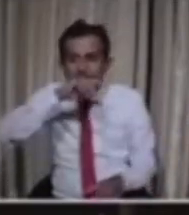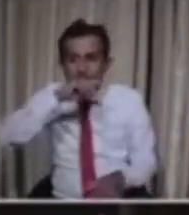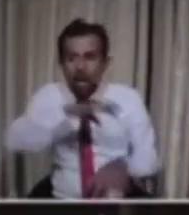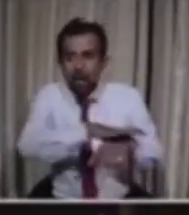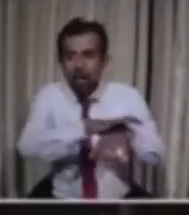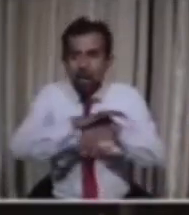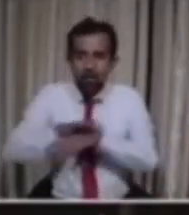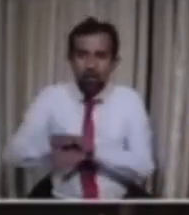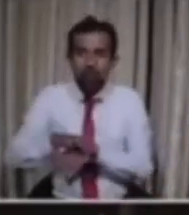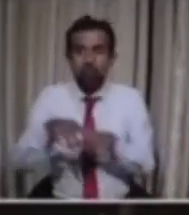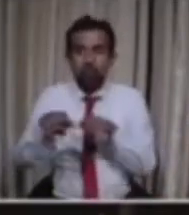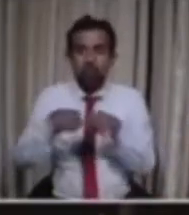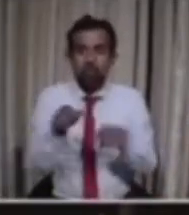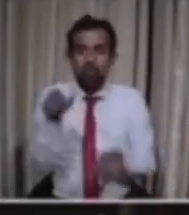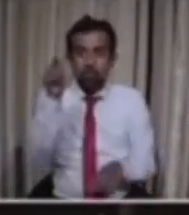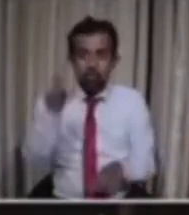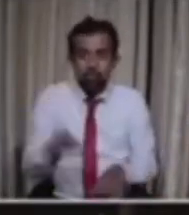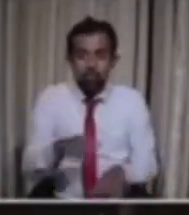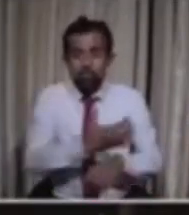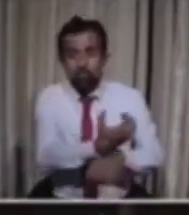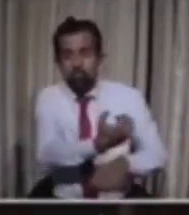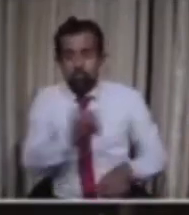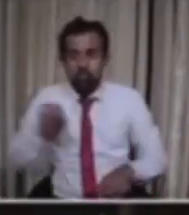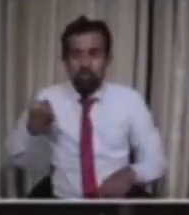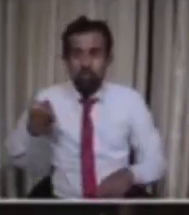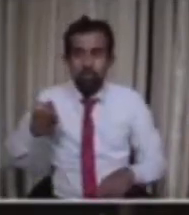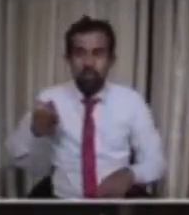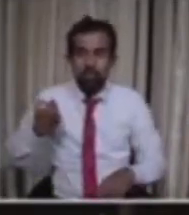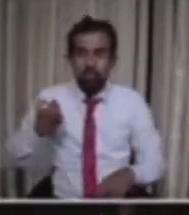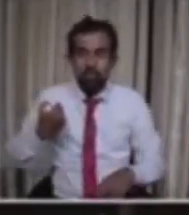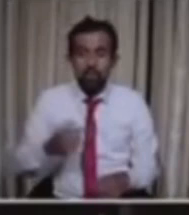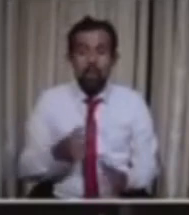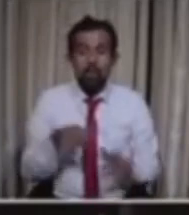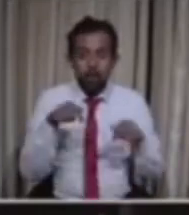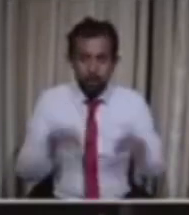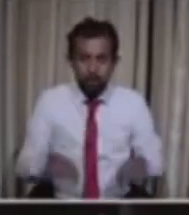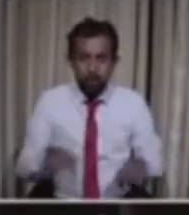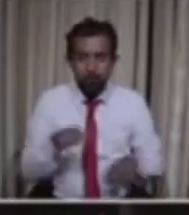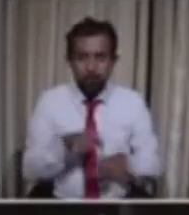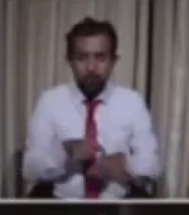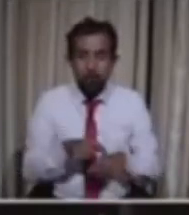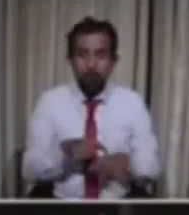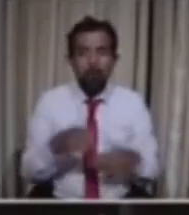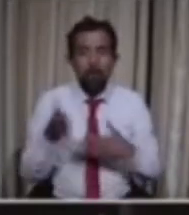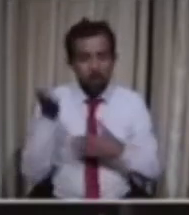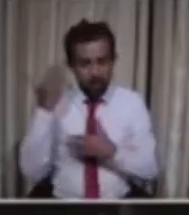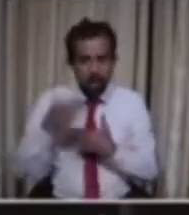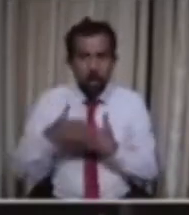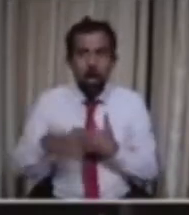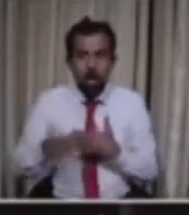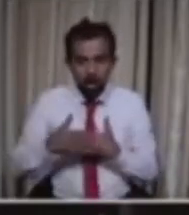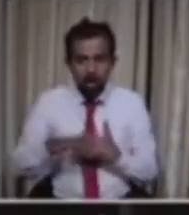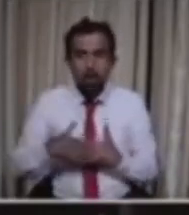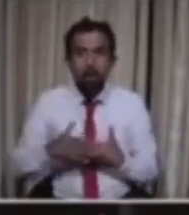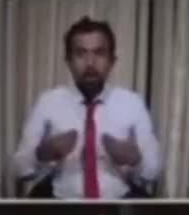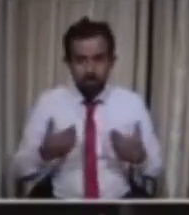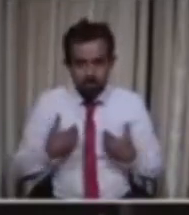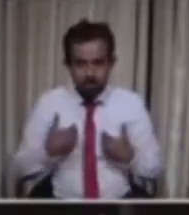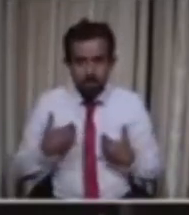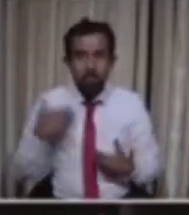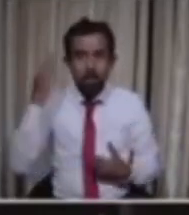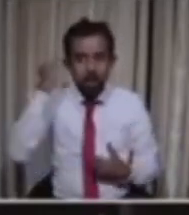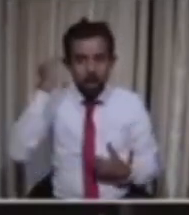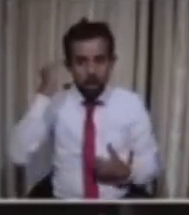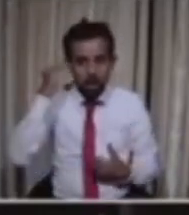கேட்டுக்கொள்ள விரும்புகின்றேன். தயவுசெய்து எங்களுடைய நாங்கள் போதிய அளவுக்கு அனுபவித்திருக்கின்றோம். எங்களுடைய பெண்களை நீங்கள் மிக கொடூரமாக பாலியல் வல்லுறவுக்குட்படுத்தி